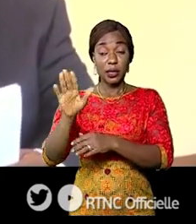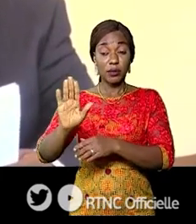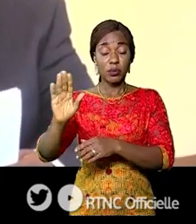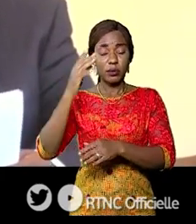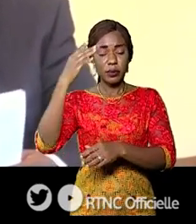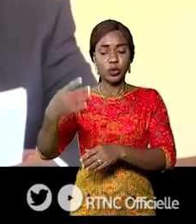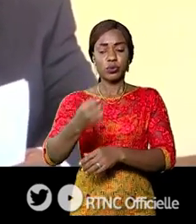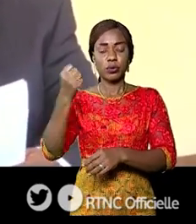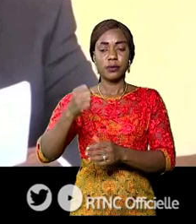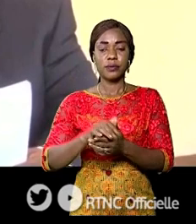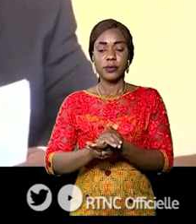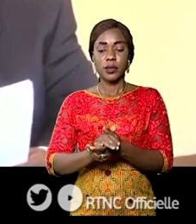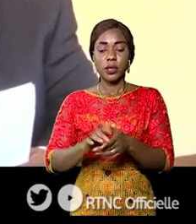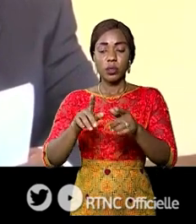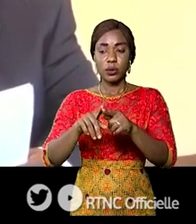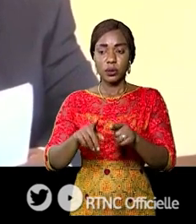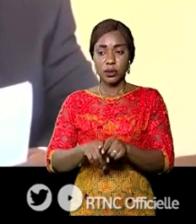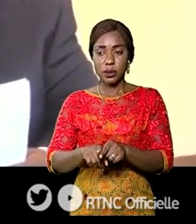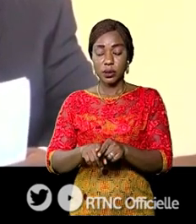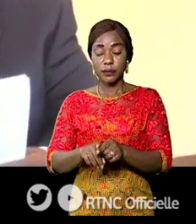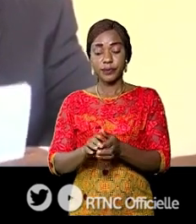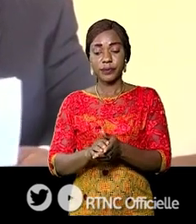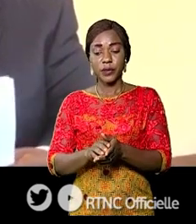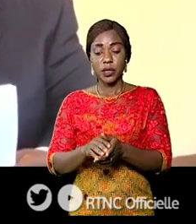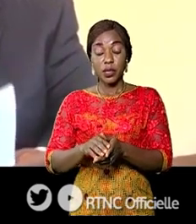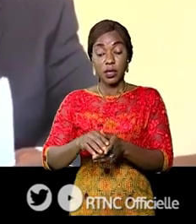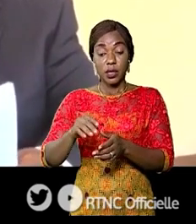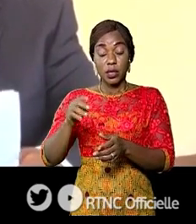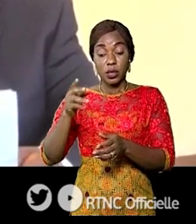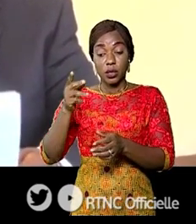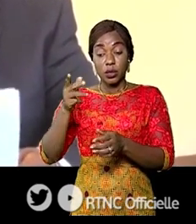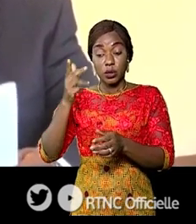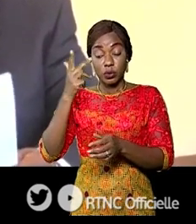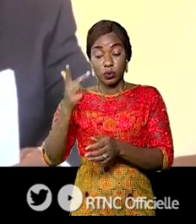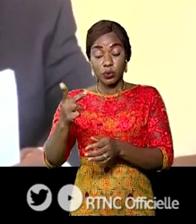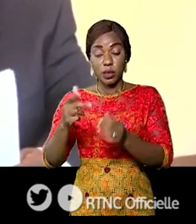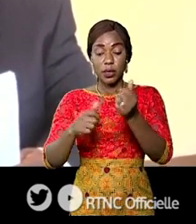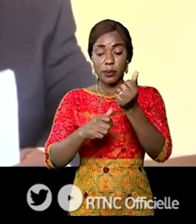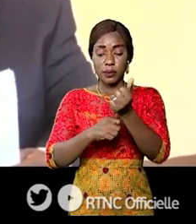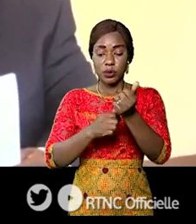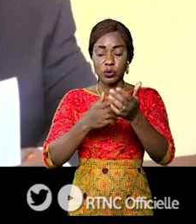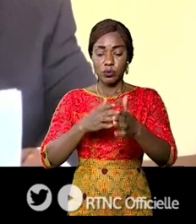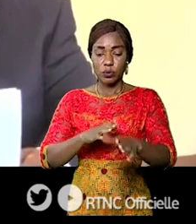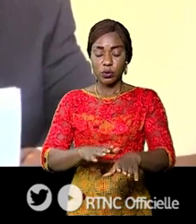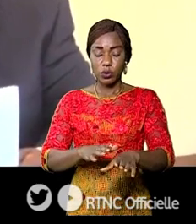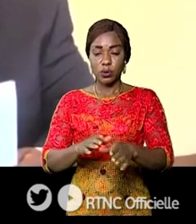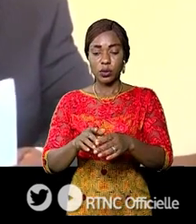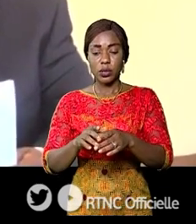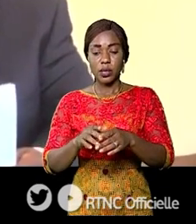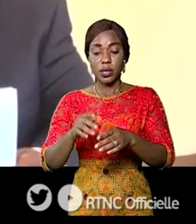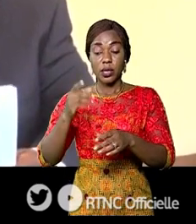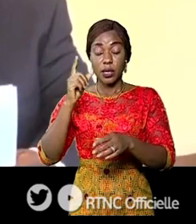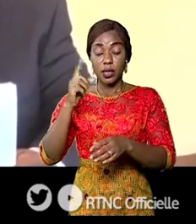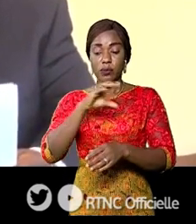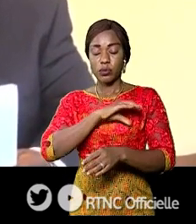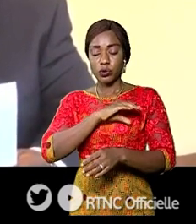Mira. Du côté ami, donc du côté loyaliste, 3 morts, dont 2 policiers décapités et un élément